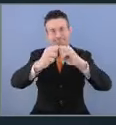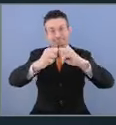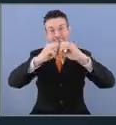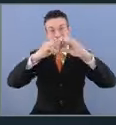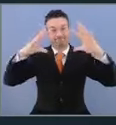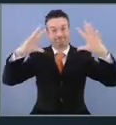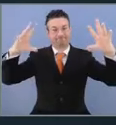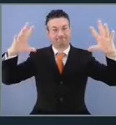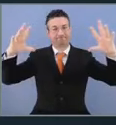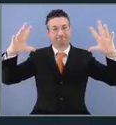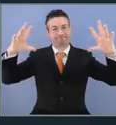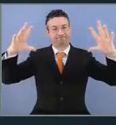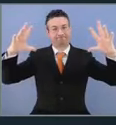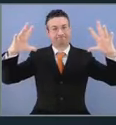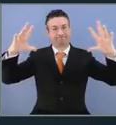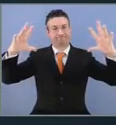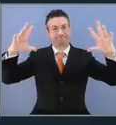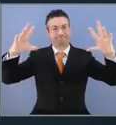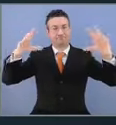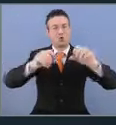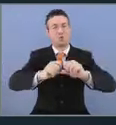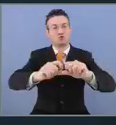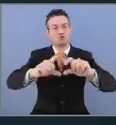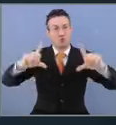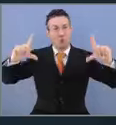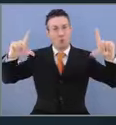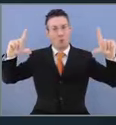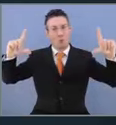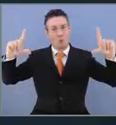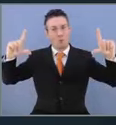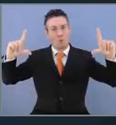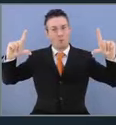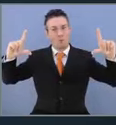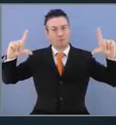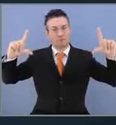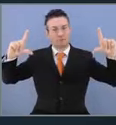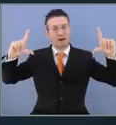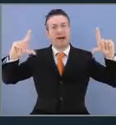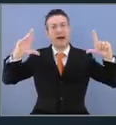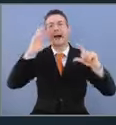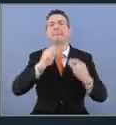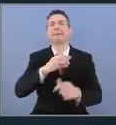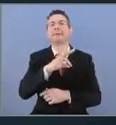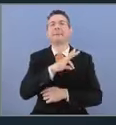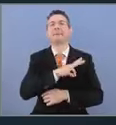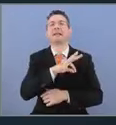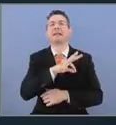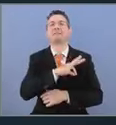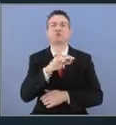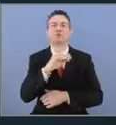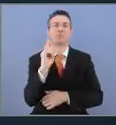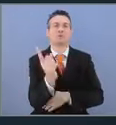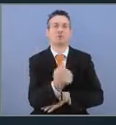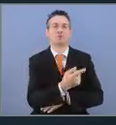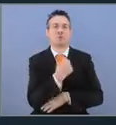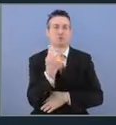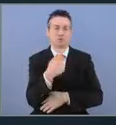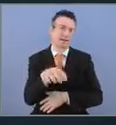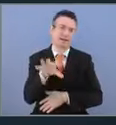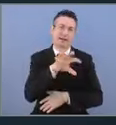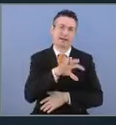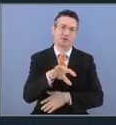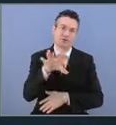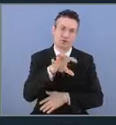essere i benefici, potenziali benefici per tutti nell'ambito della nostra regione, l'incentivare e favorire